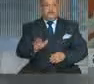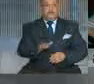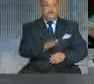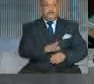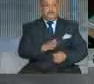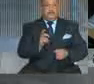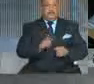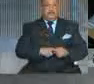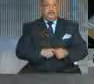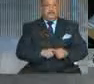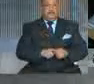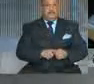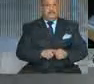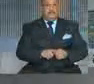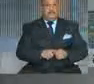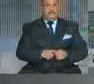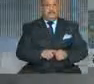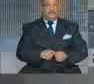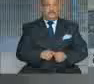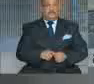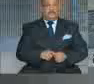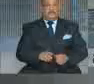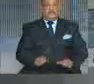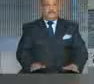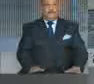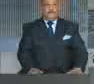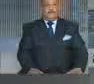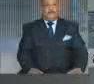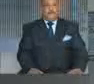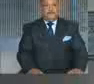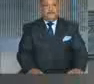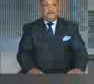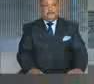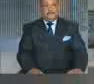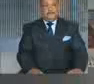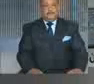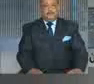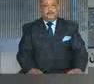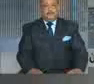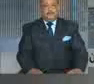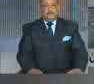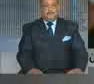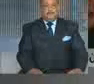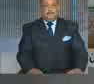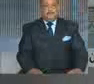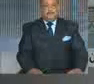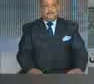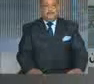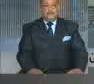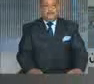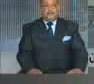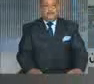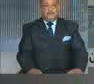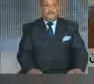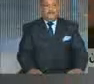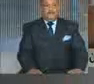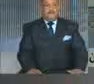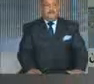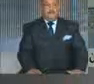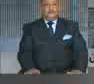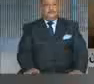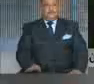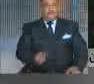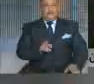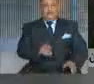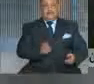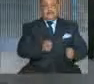بالمركب الثقافي بمدنين. الملتقى متاعنا هذا يهم المدارس الابتدائية في النوادي المسرح في التنشيط